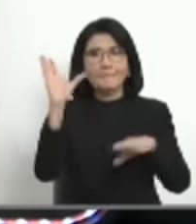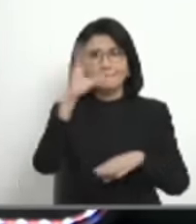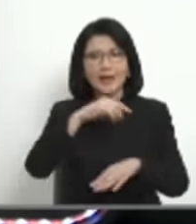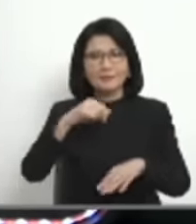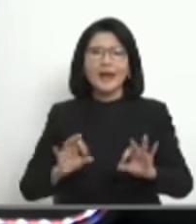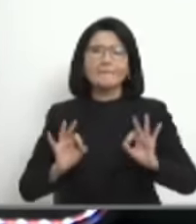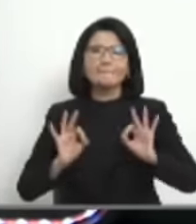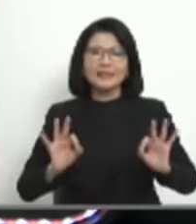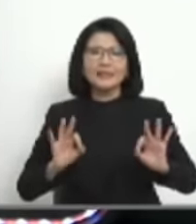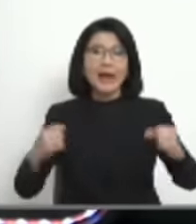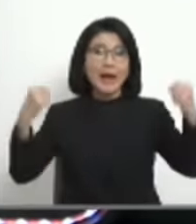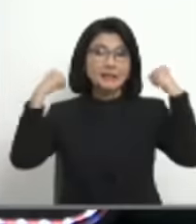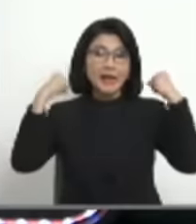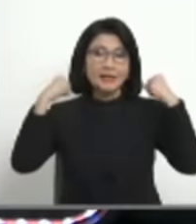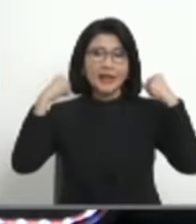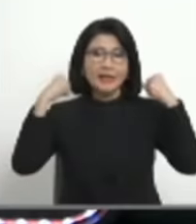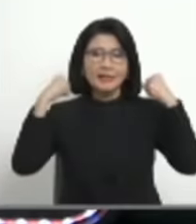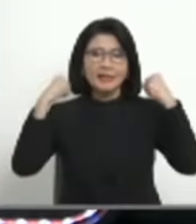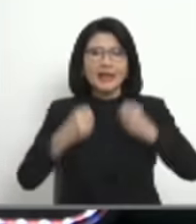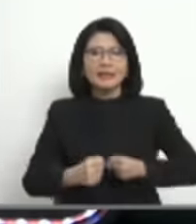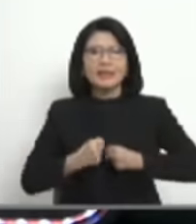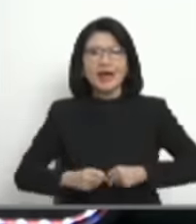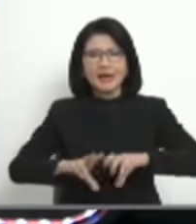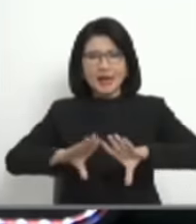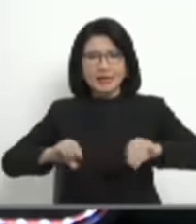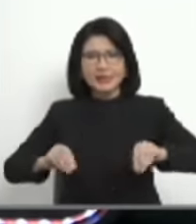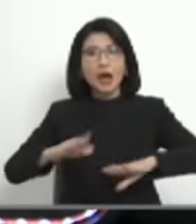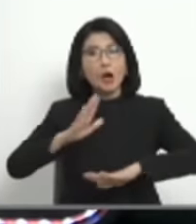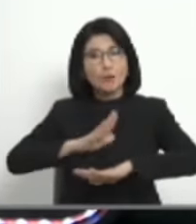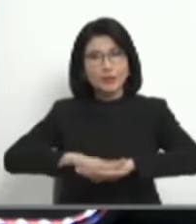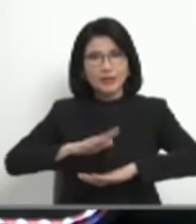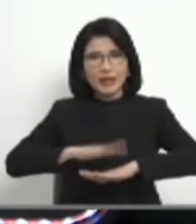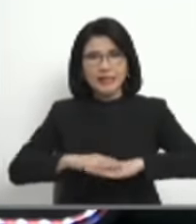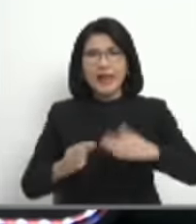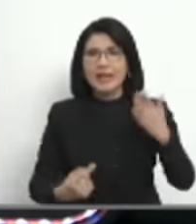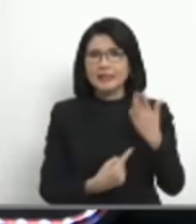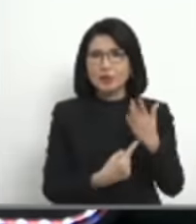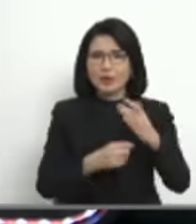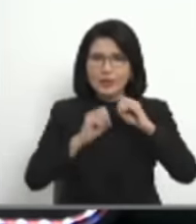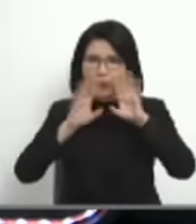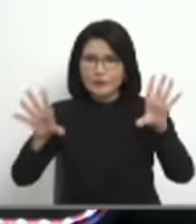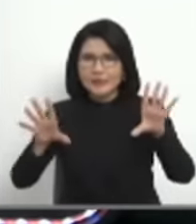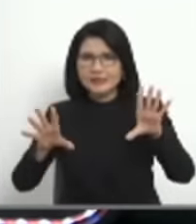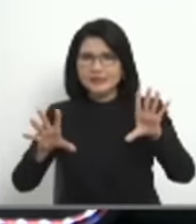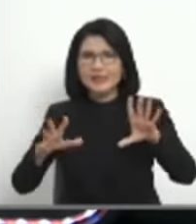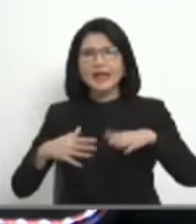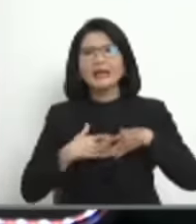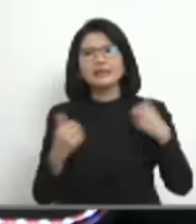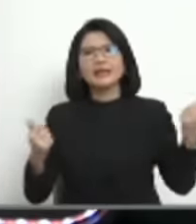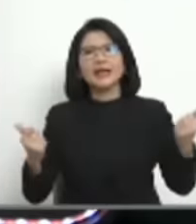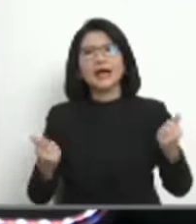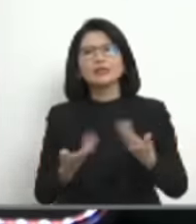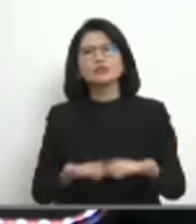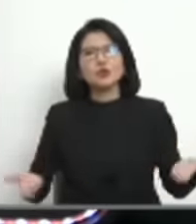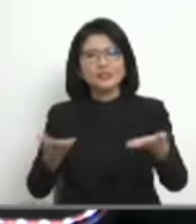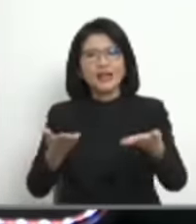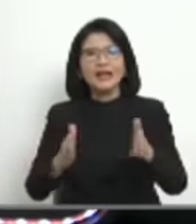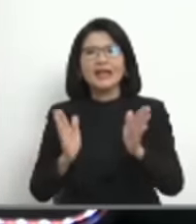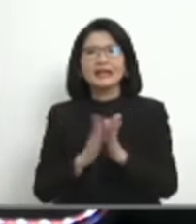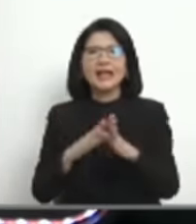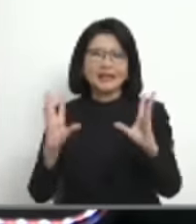pendidikan kesehatan Ketenagakerjaan kebudayaan teknologi informasi Kesejahteraan Sosial dan